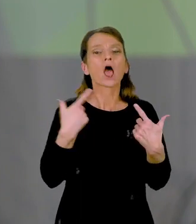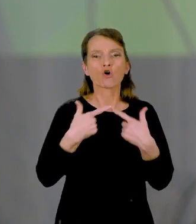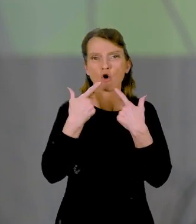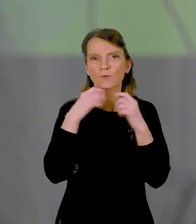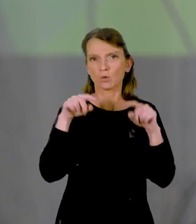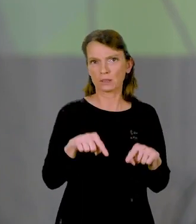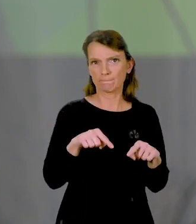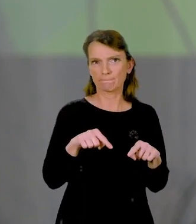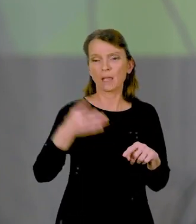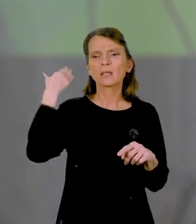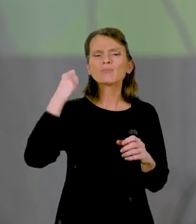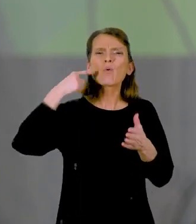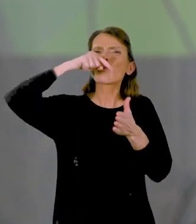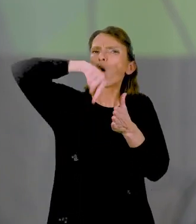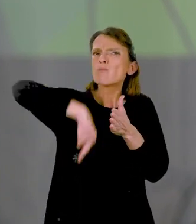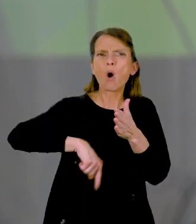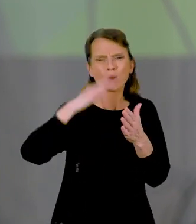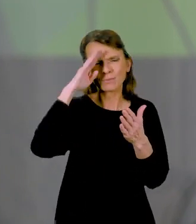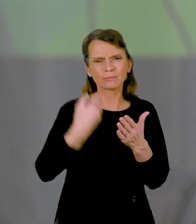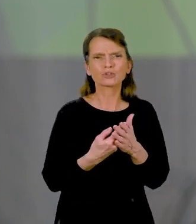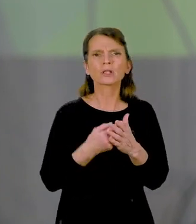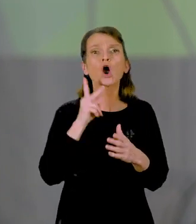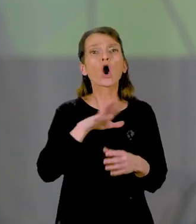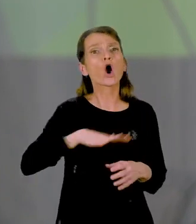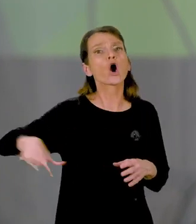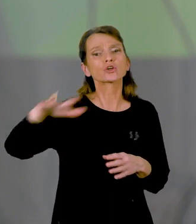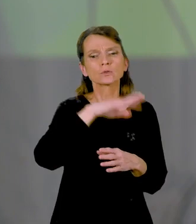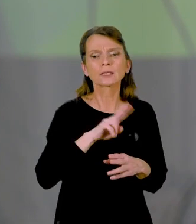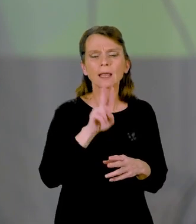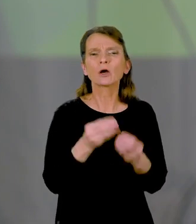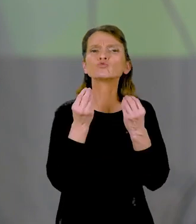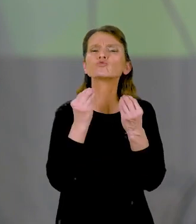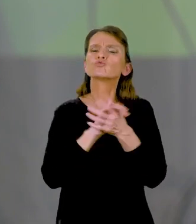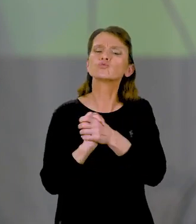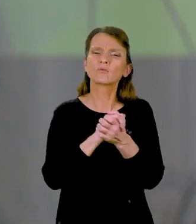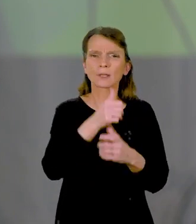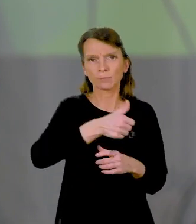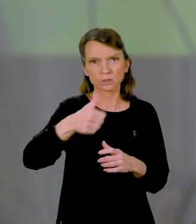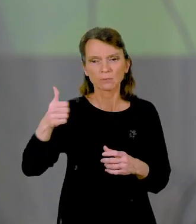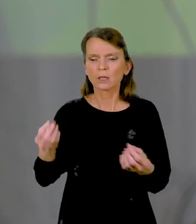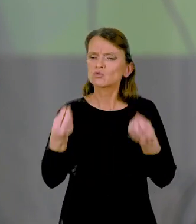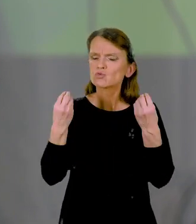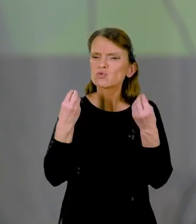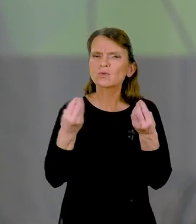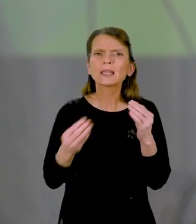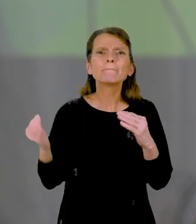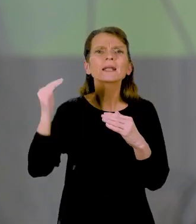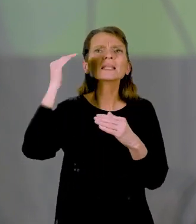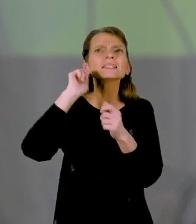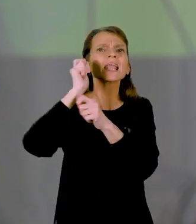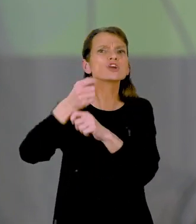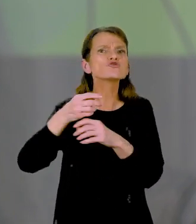Globoko prepričanje je bilo, da Kočevska ima čudovite posameznike, izjemne presežnike in velike